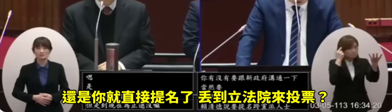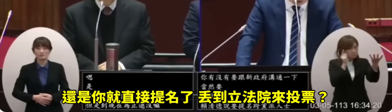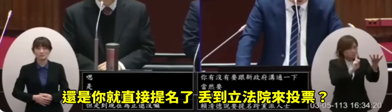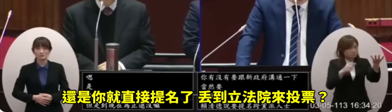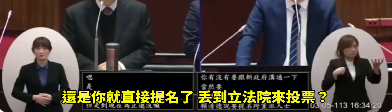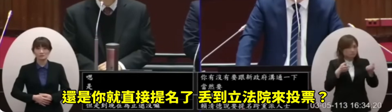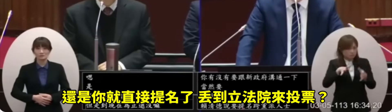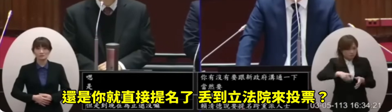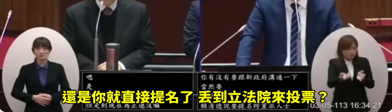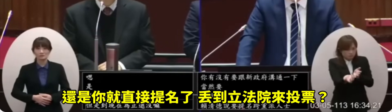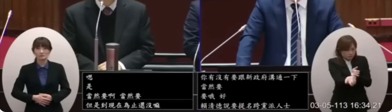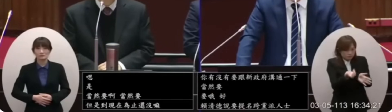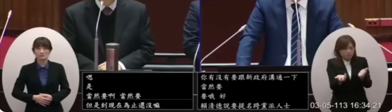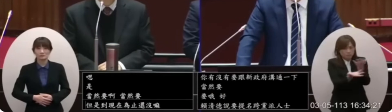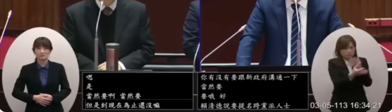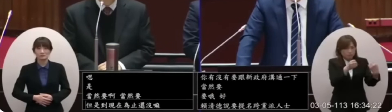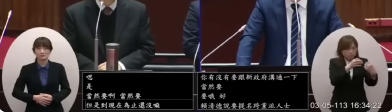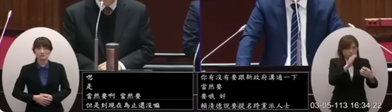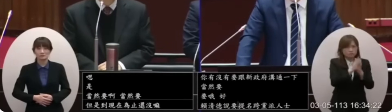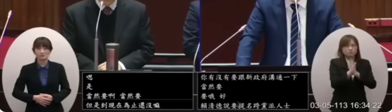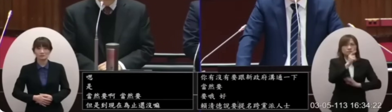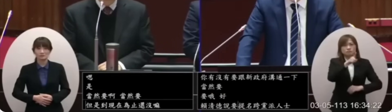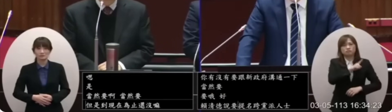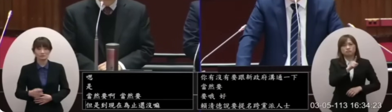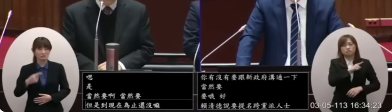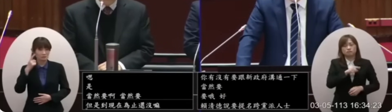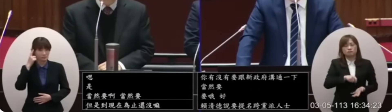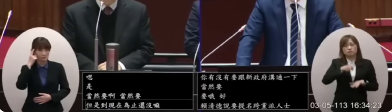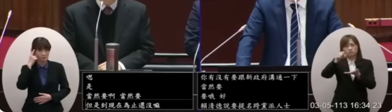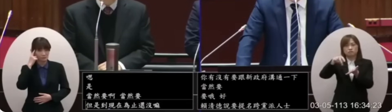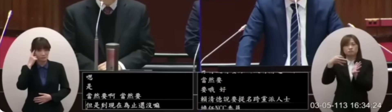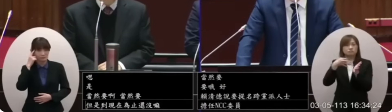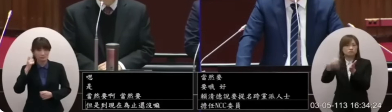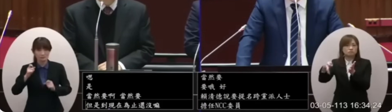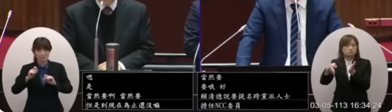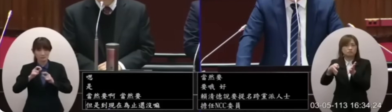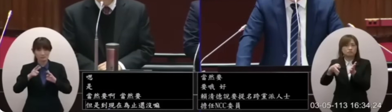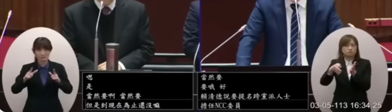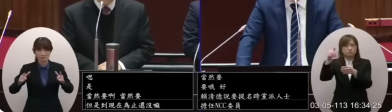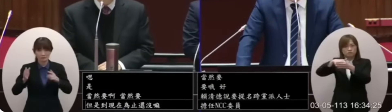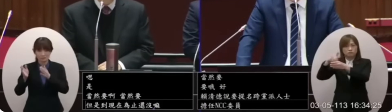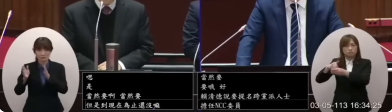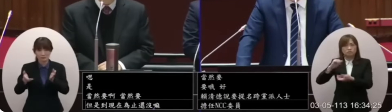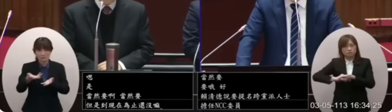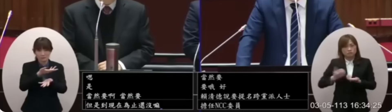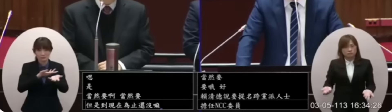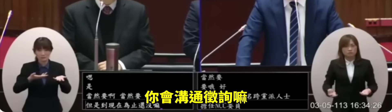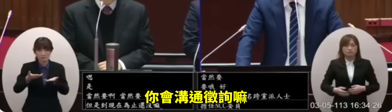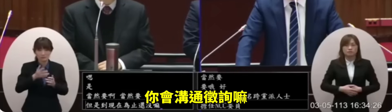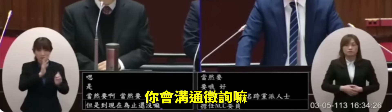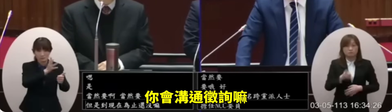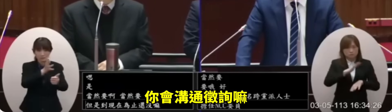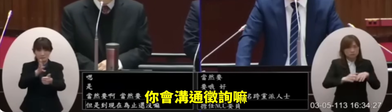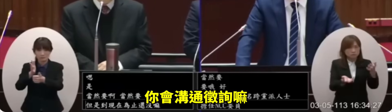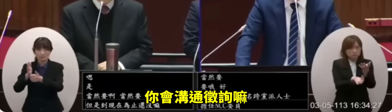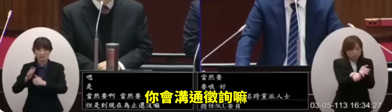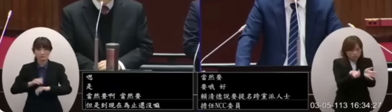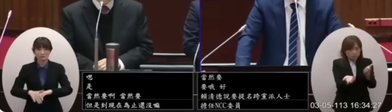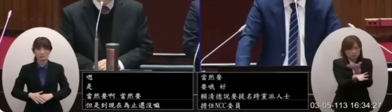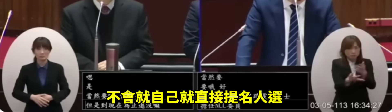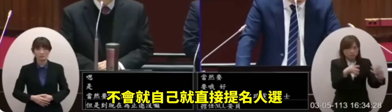提名的丢到立法院来投票？ 我想有各式各样的沟通，而且各式各样的征询都。 你会沟通征